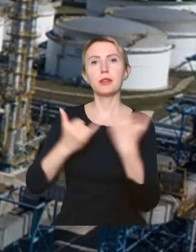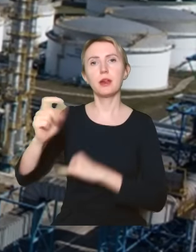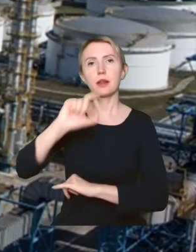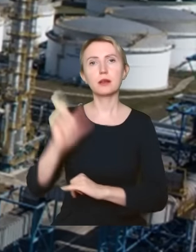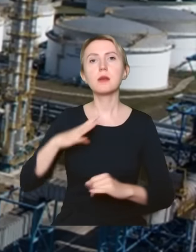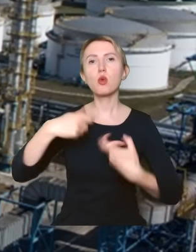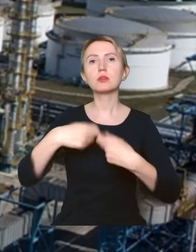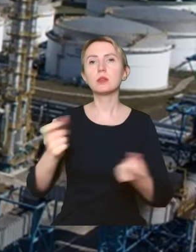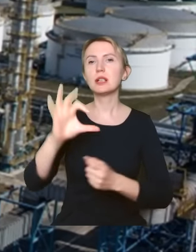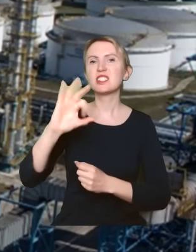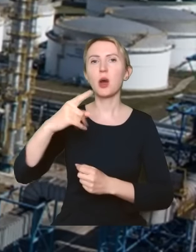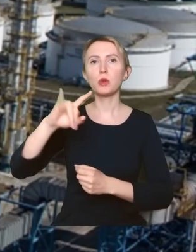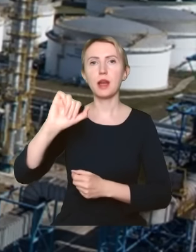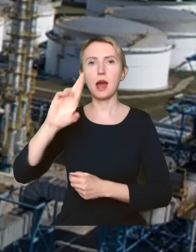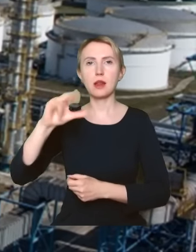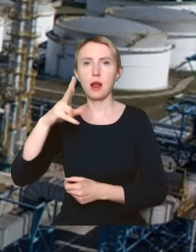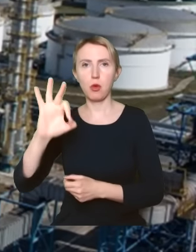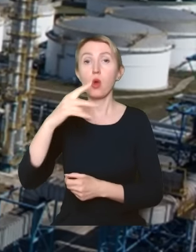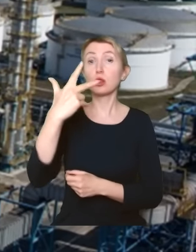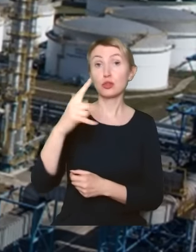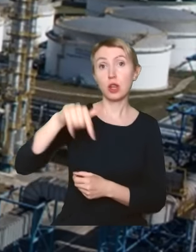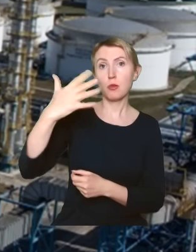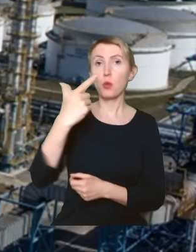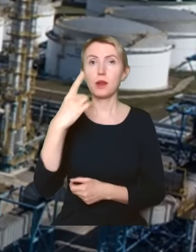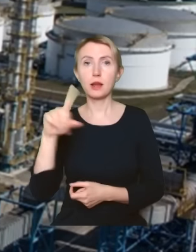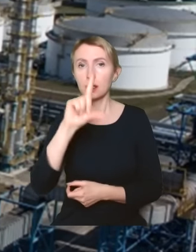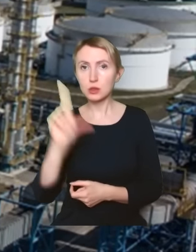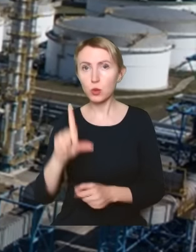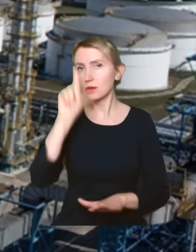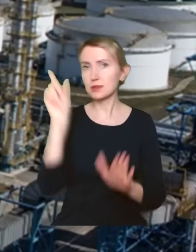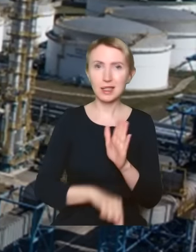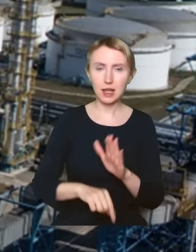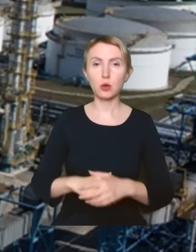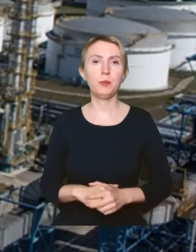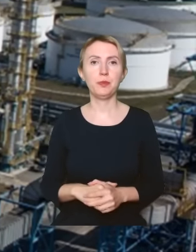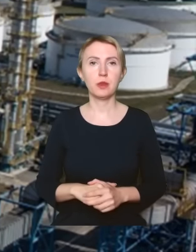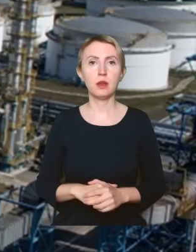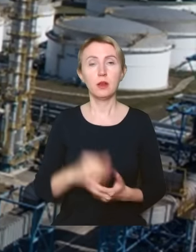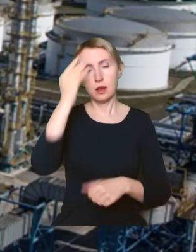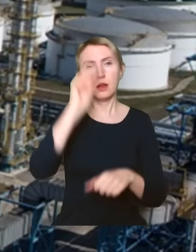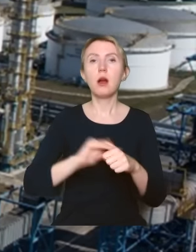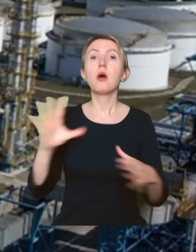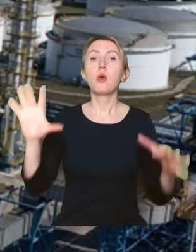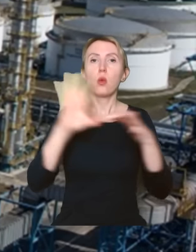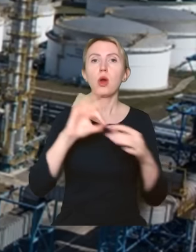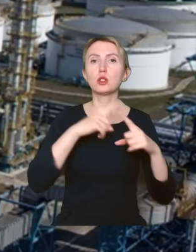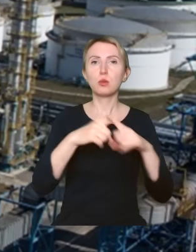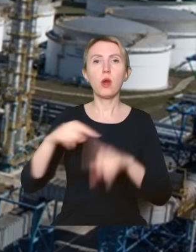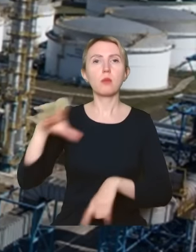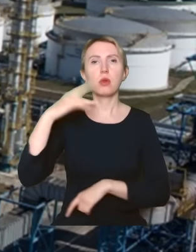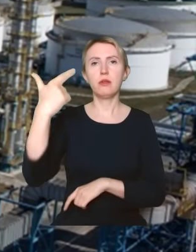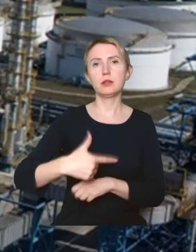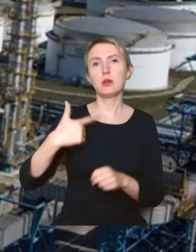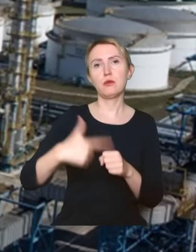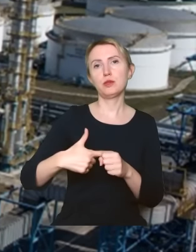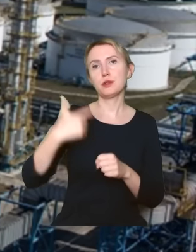sprzedana Saudi Aramco o 3,5 miliarda złotych za tanio. Przypomnijmy, do połączenia spółek doszło w